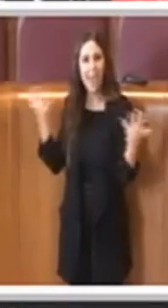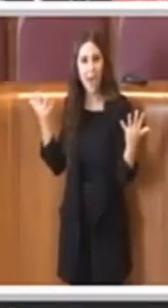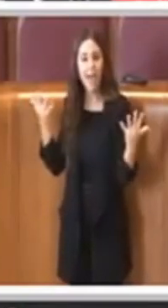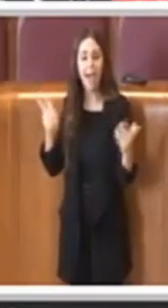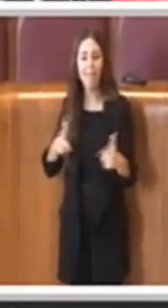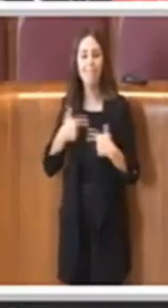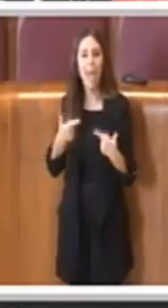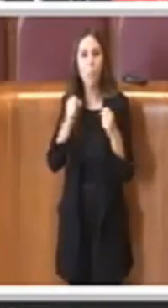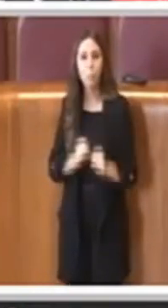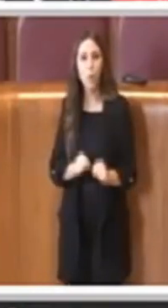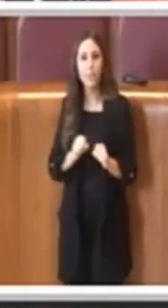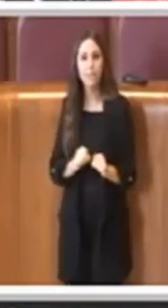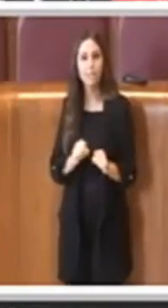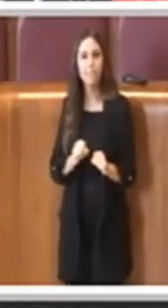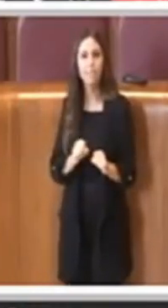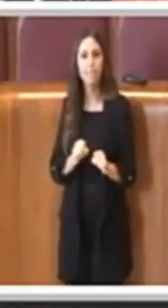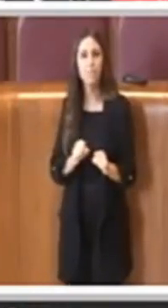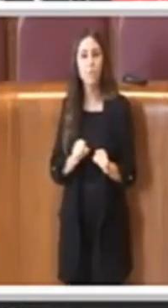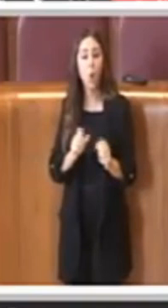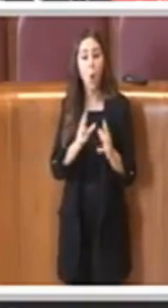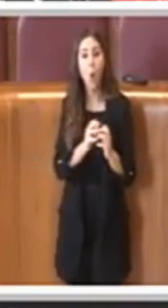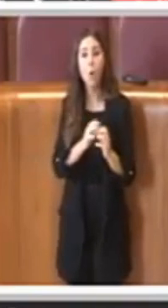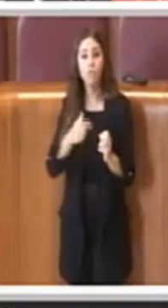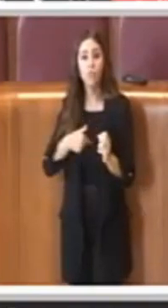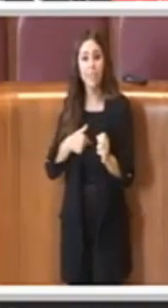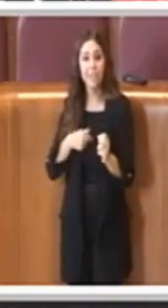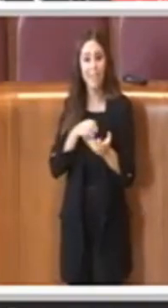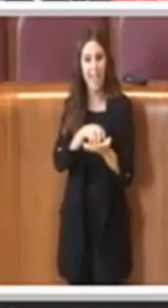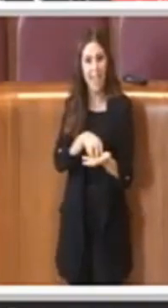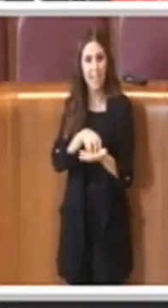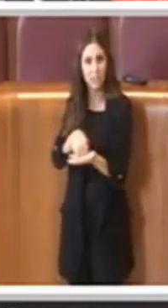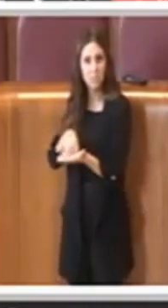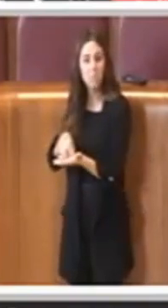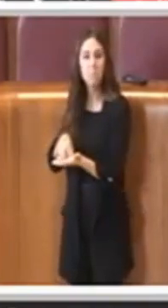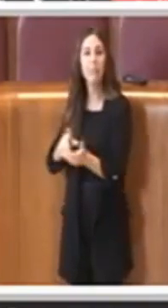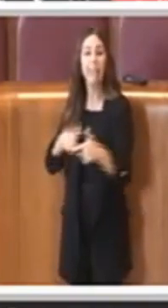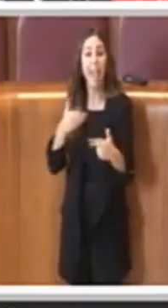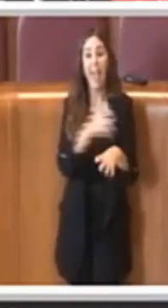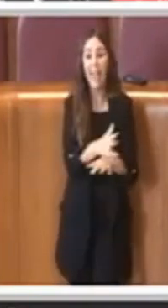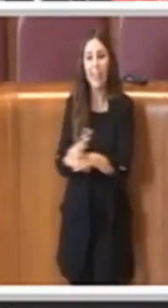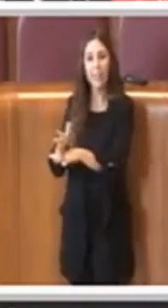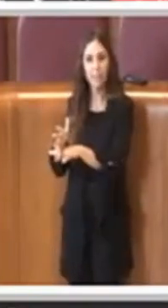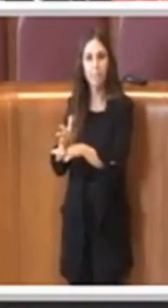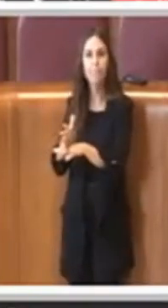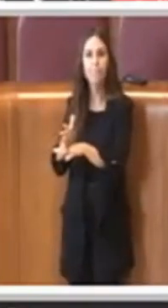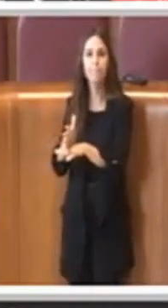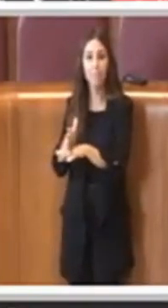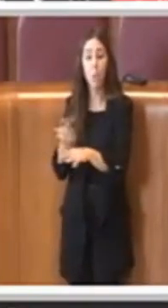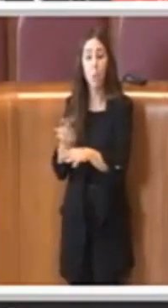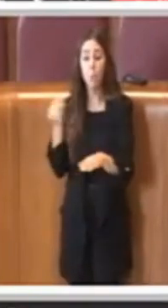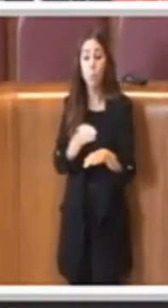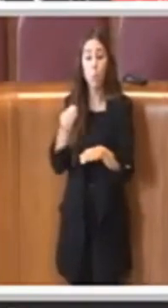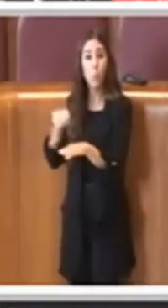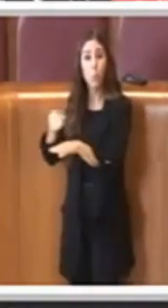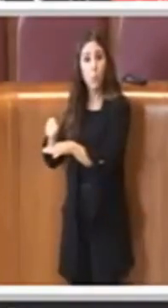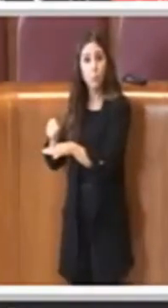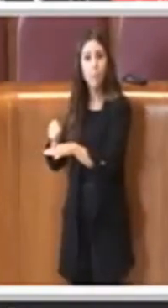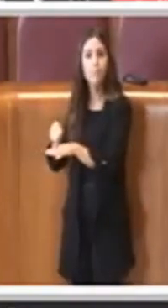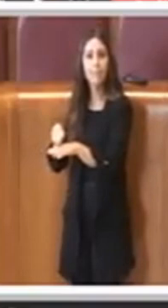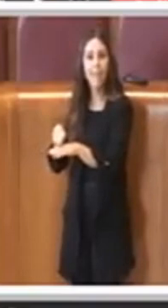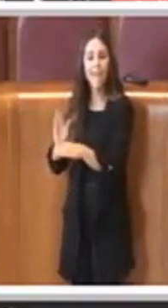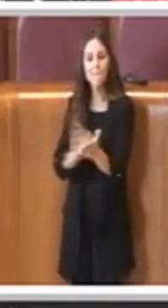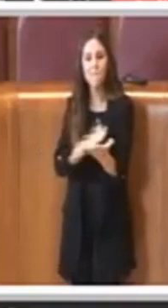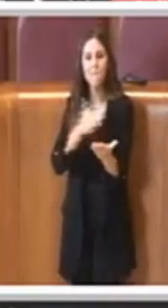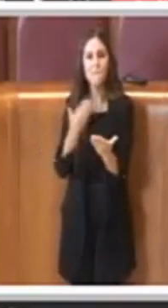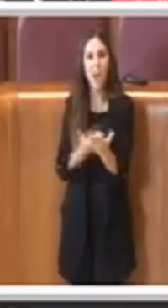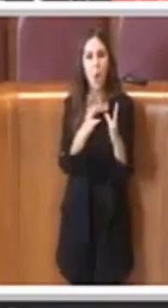la possibilità ai concessionari di effettuare degli interventi che vadano ad incrementare il valore